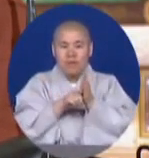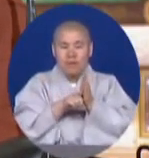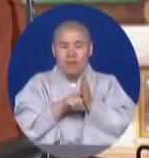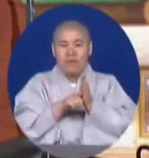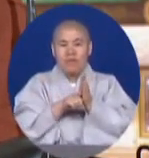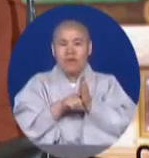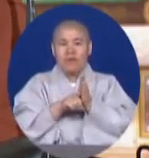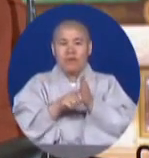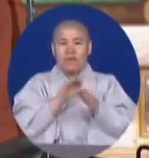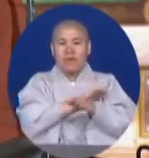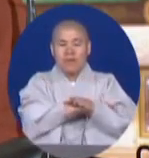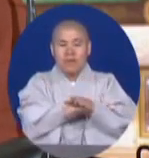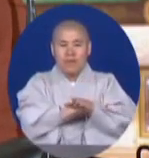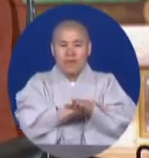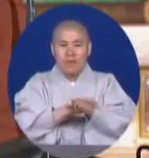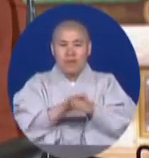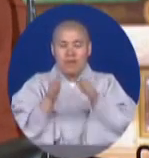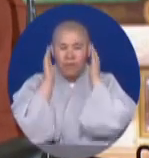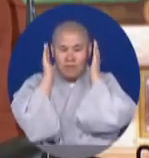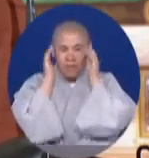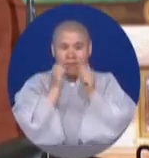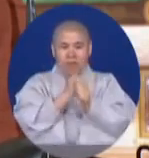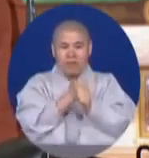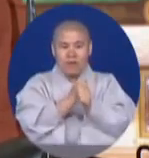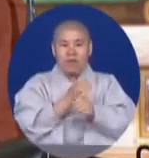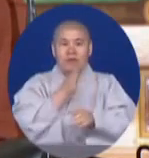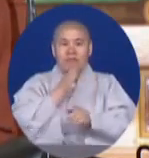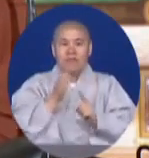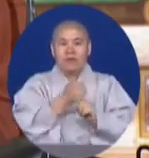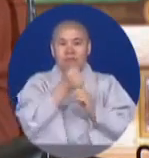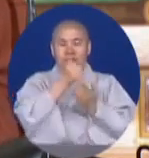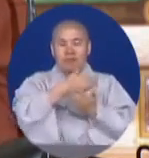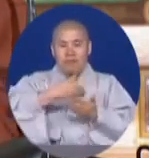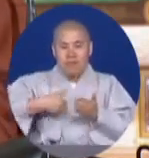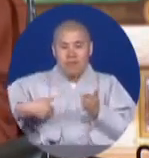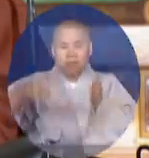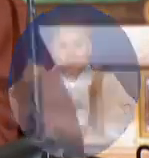닦는 게 그게 참 불자입니다. 마치겠습니다.